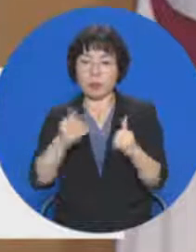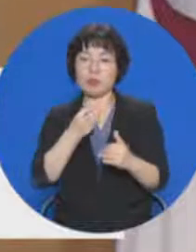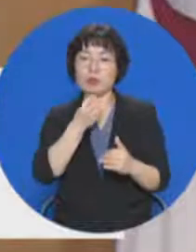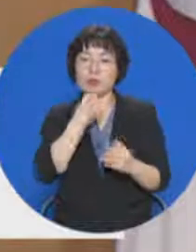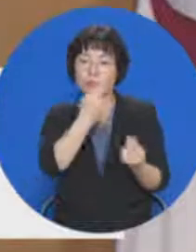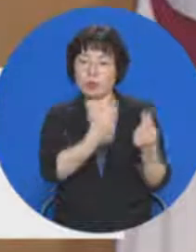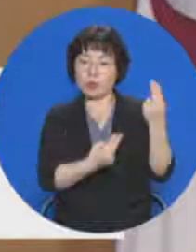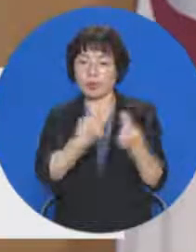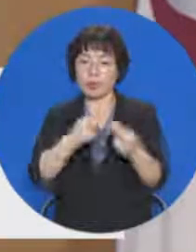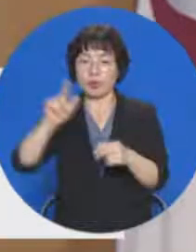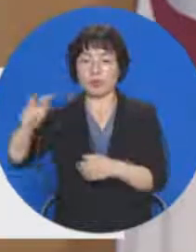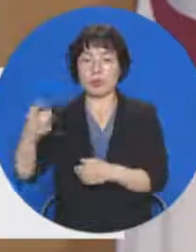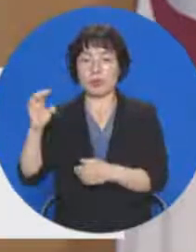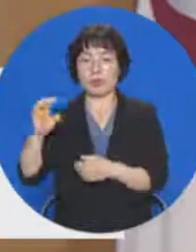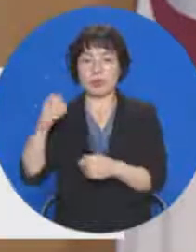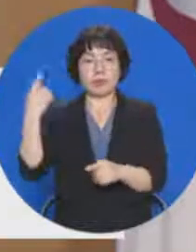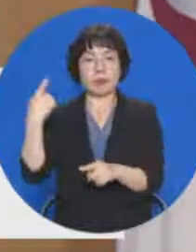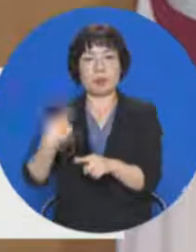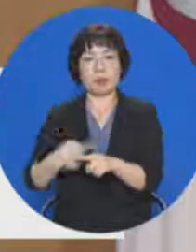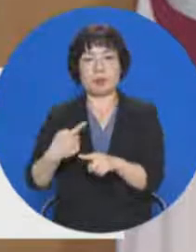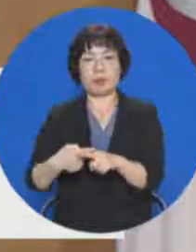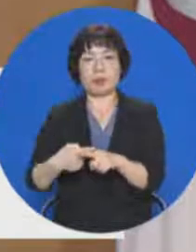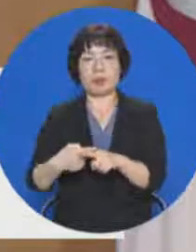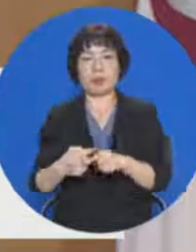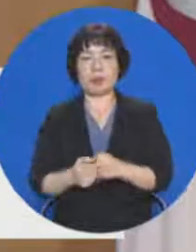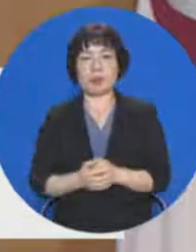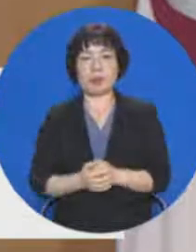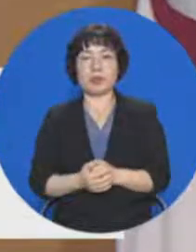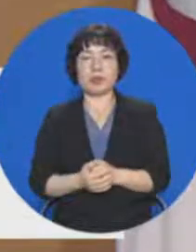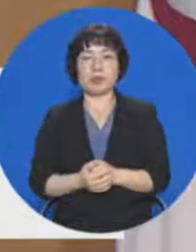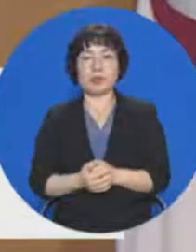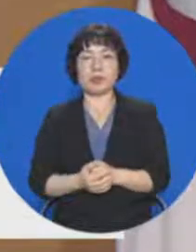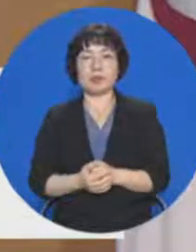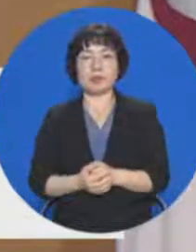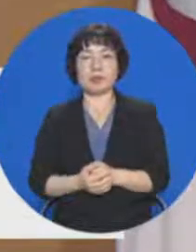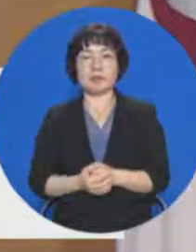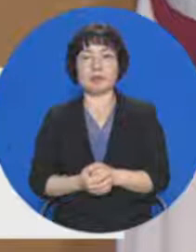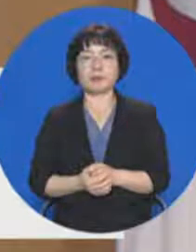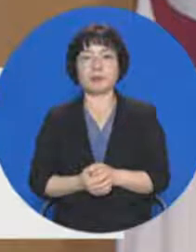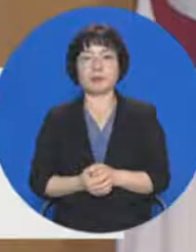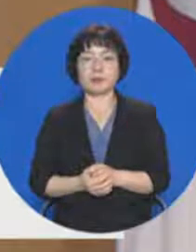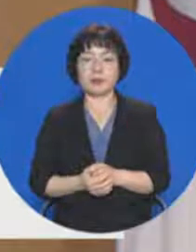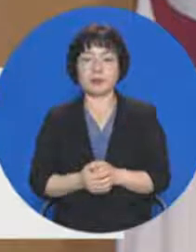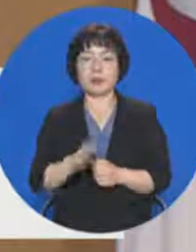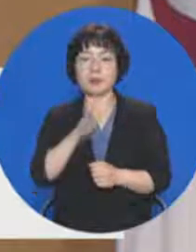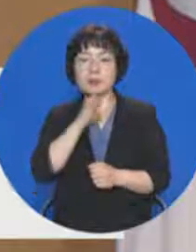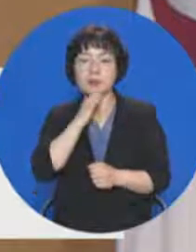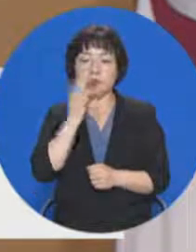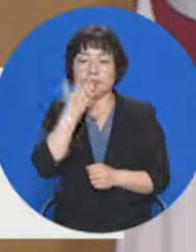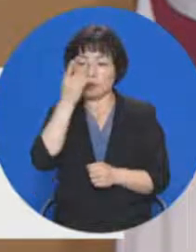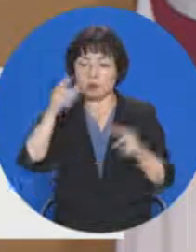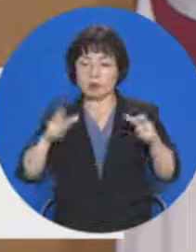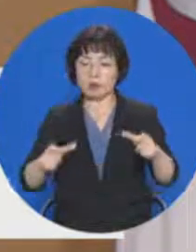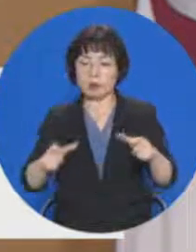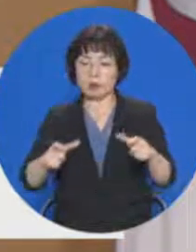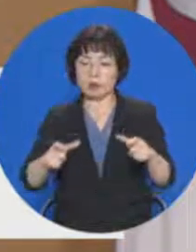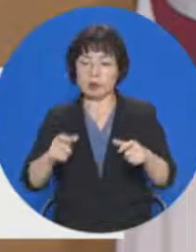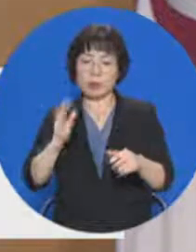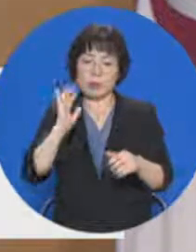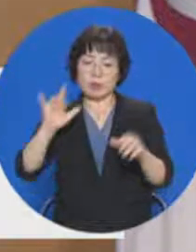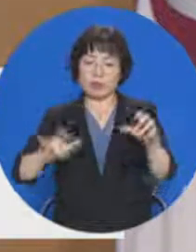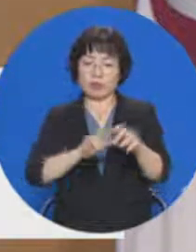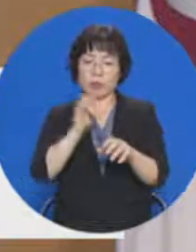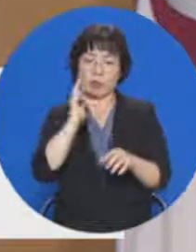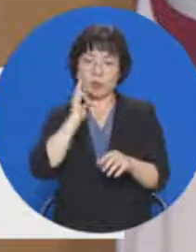서울의 640명에 해당하는 숫자입니다. 그야말로 순천은 지금